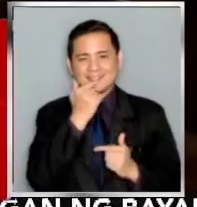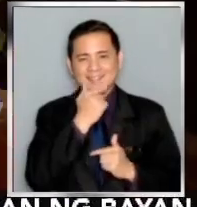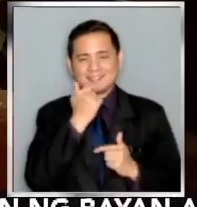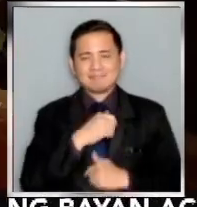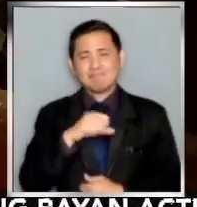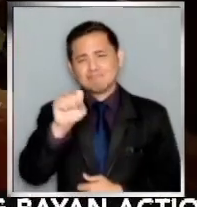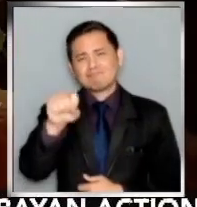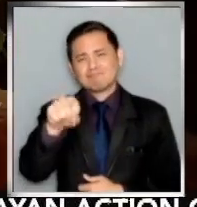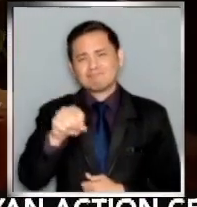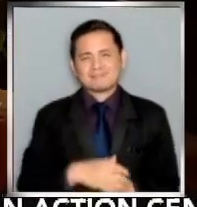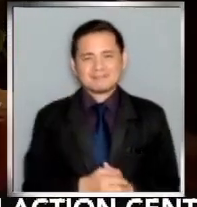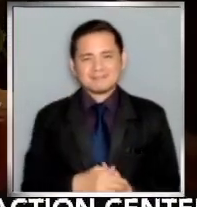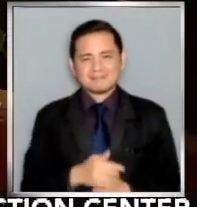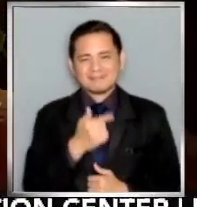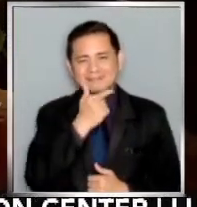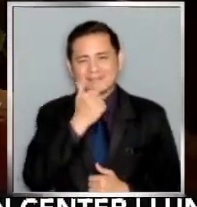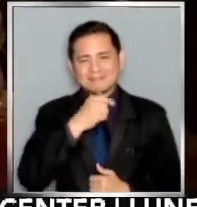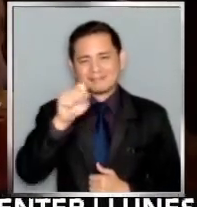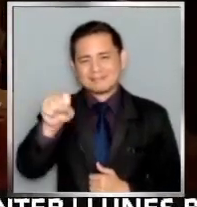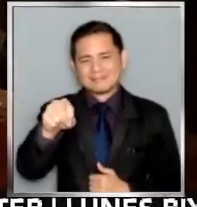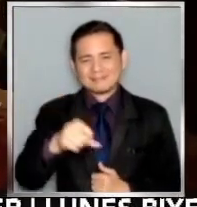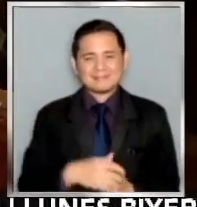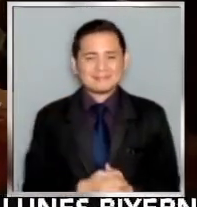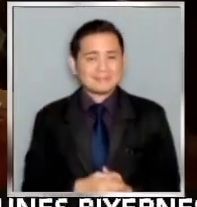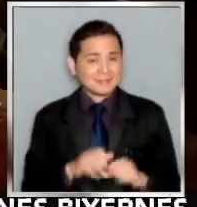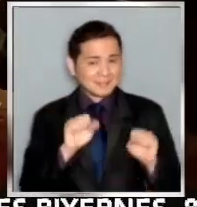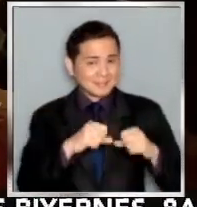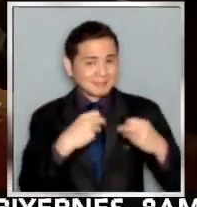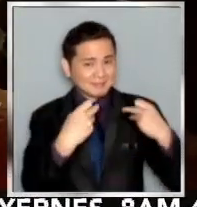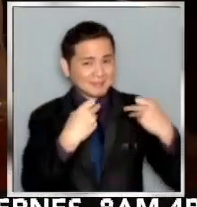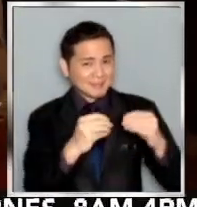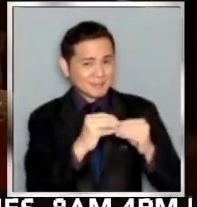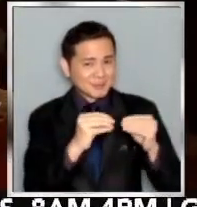Yeah. Kinikilig ako. Kinikilig ako. Can you expound on that?